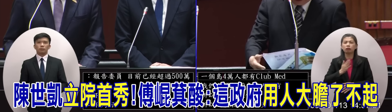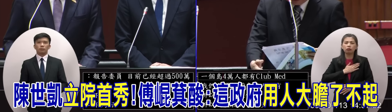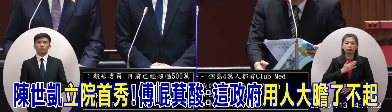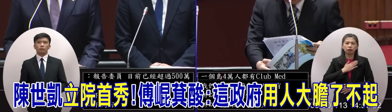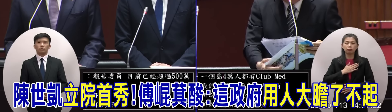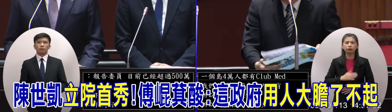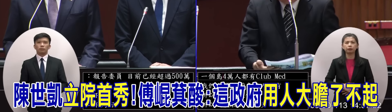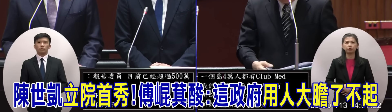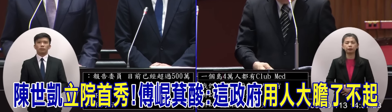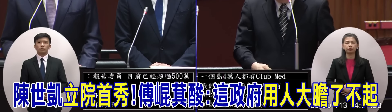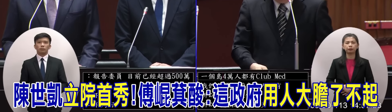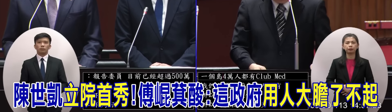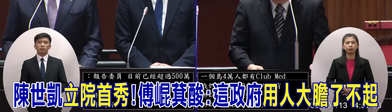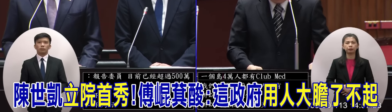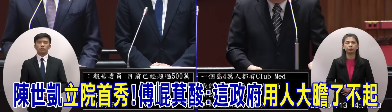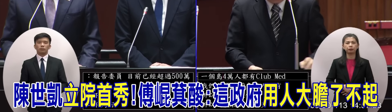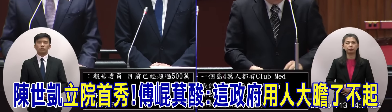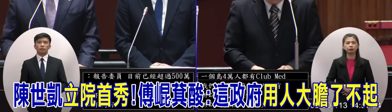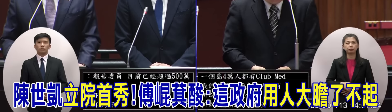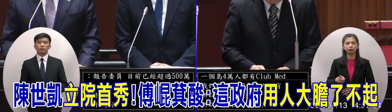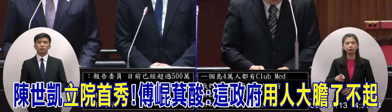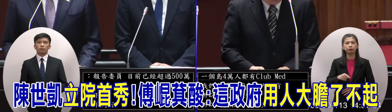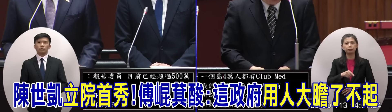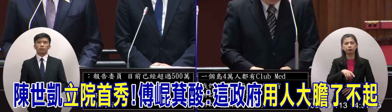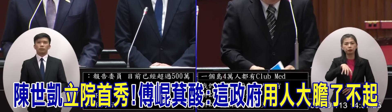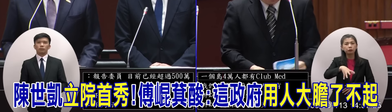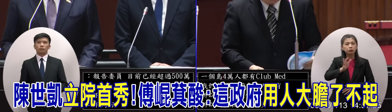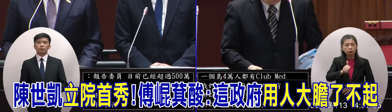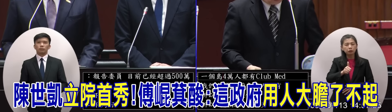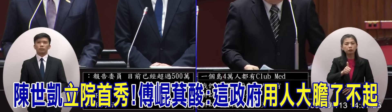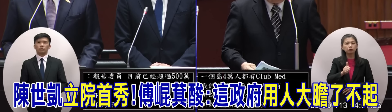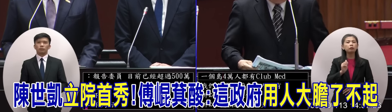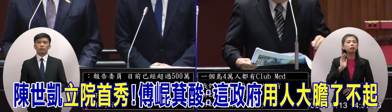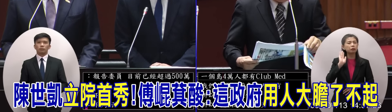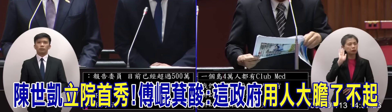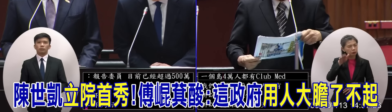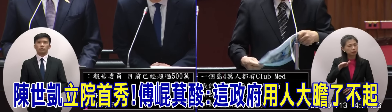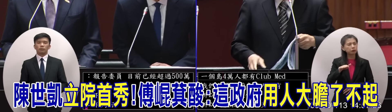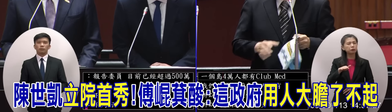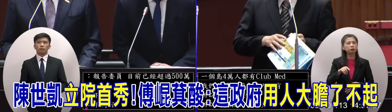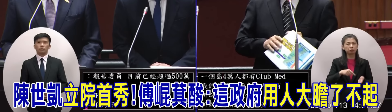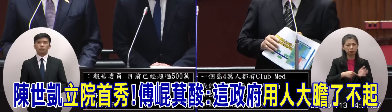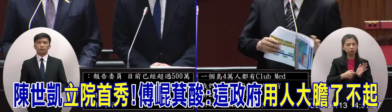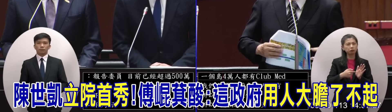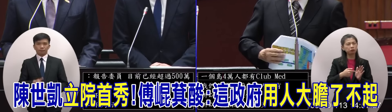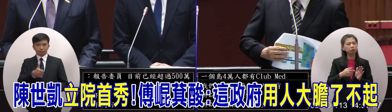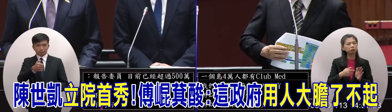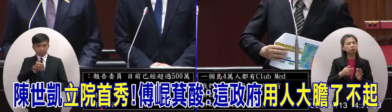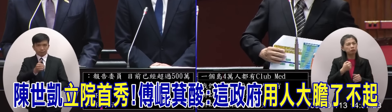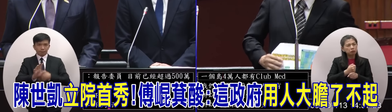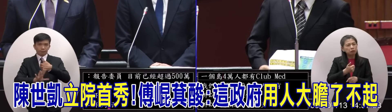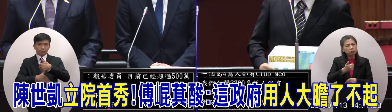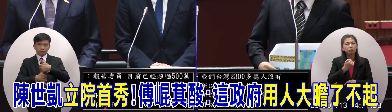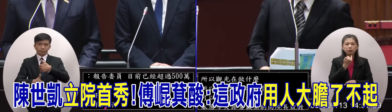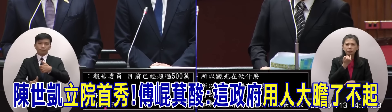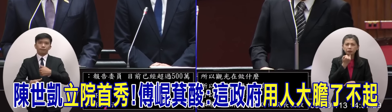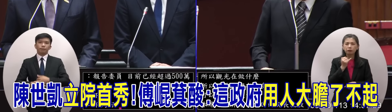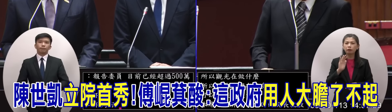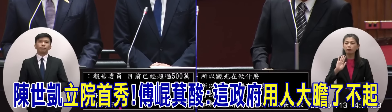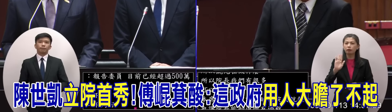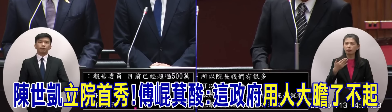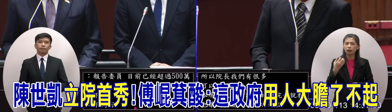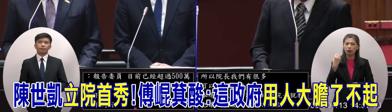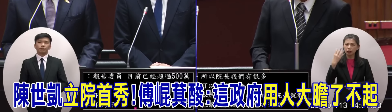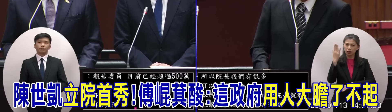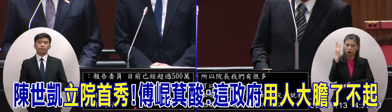个陈部长，我相信您未来的表现可能有机会做得不错，但是我们还是来看一下哈。到底新政府是